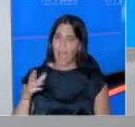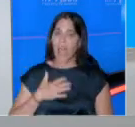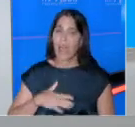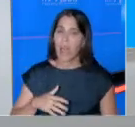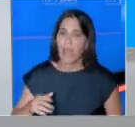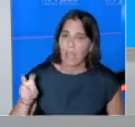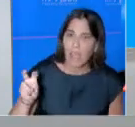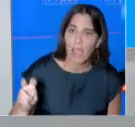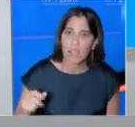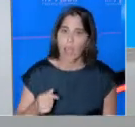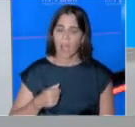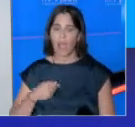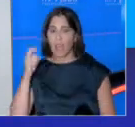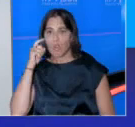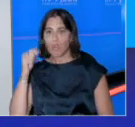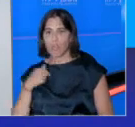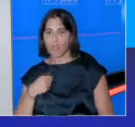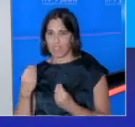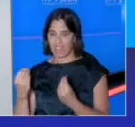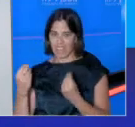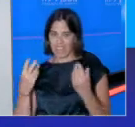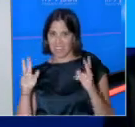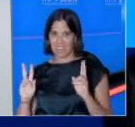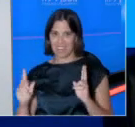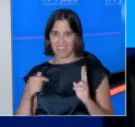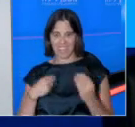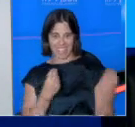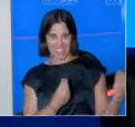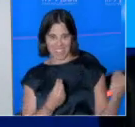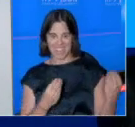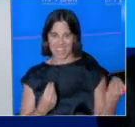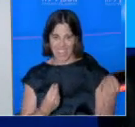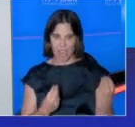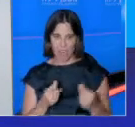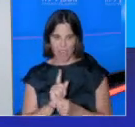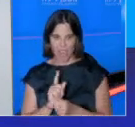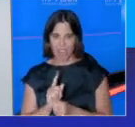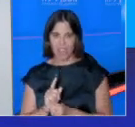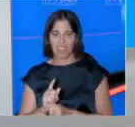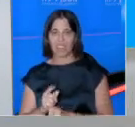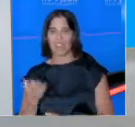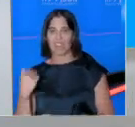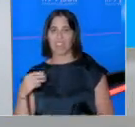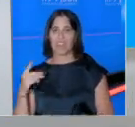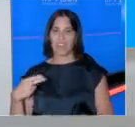אחד לא עושה חשבון מחדש. יהודית, כן, לא דתית חרדית. רגע, שנייה. בוטם ליין, אני לא